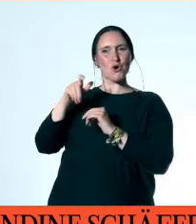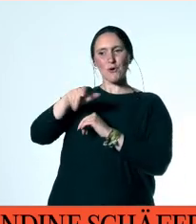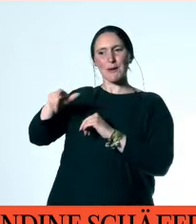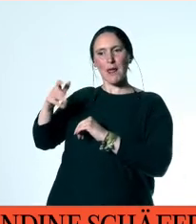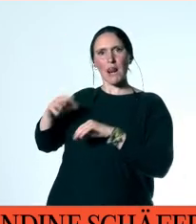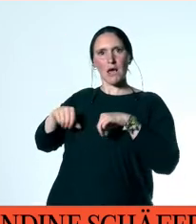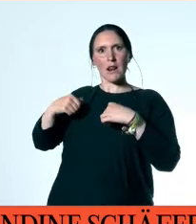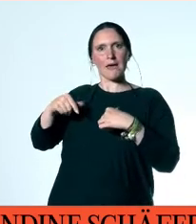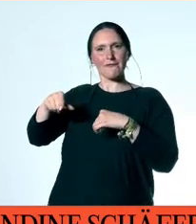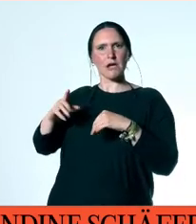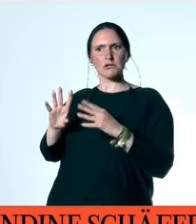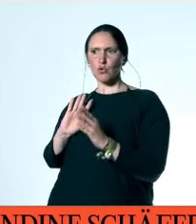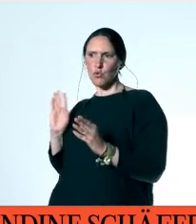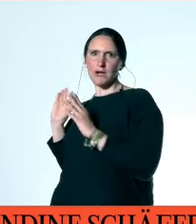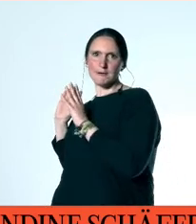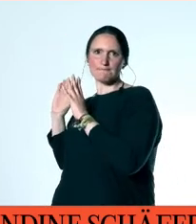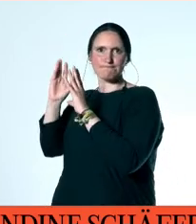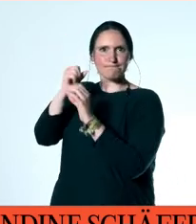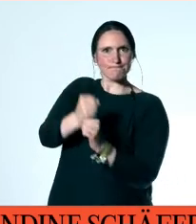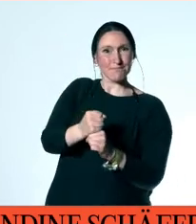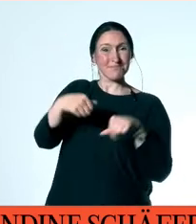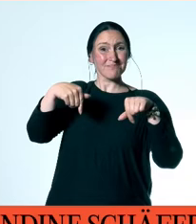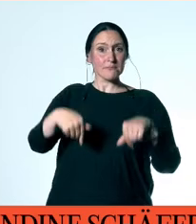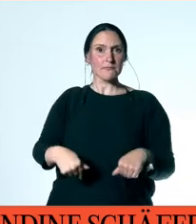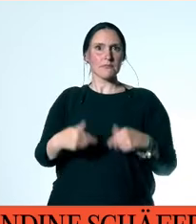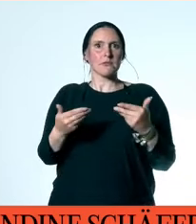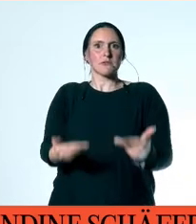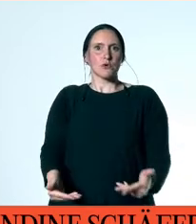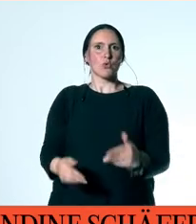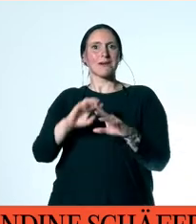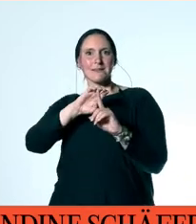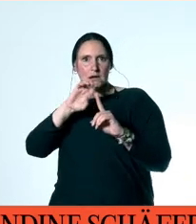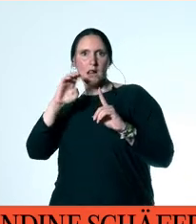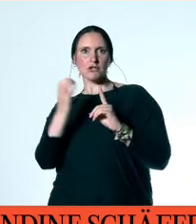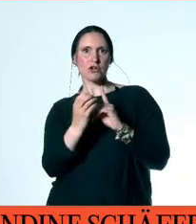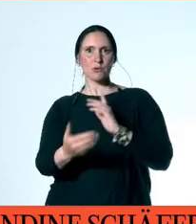Sehr viel Wissen, sehr viel von der Geschichte unserer Community